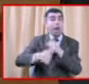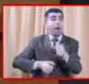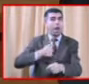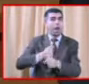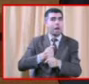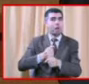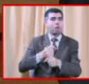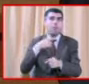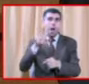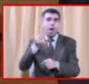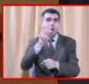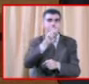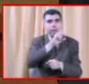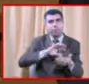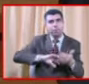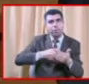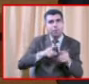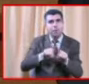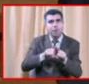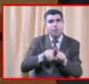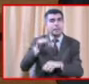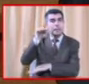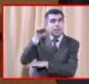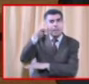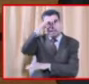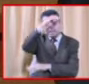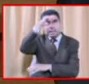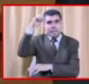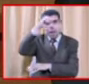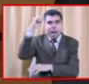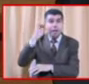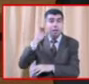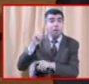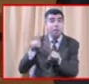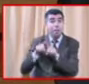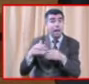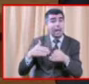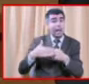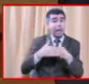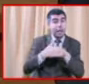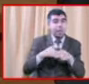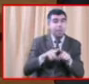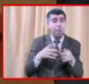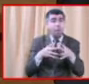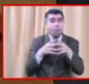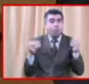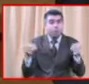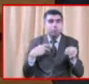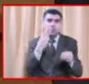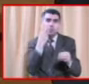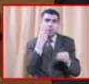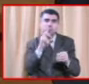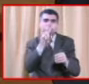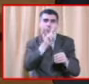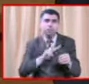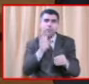الذي عرفتها، وبالخصوص جهة قلميم السمارة. غياب ملحوظ الوزير المعني بالأمر، وزير التجهيز،